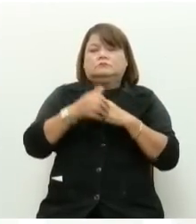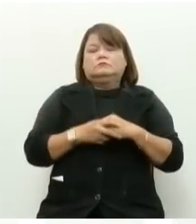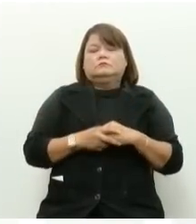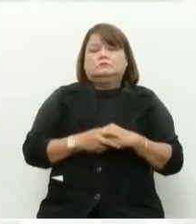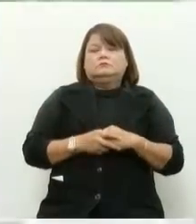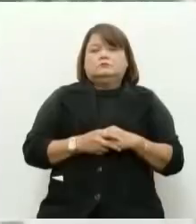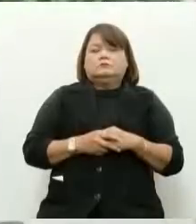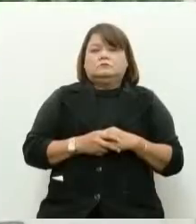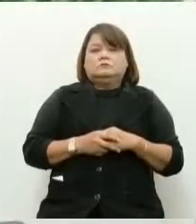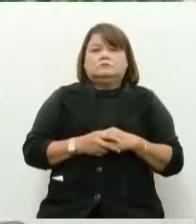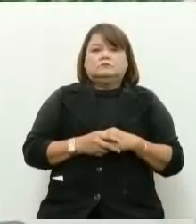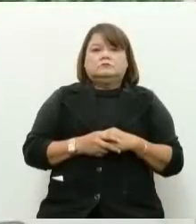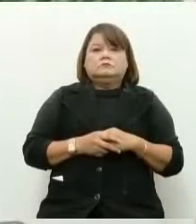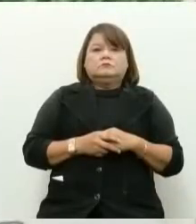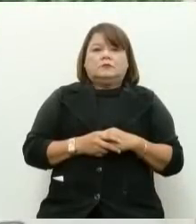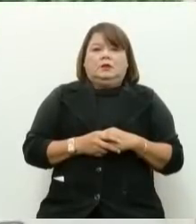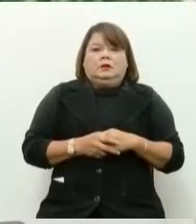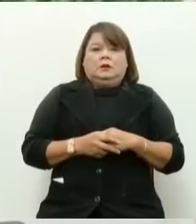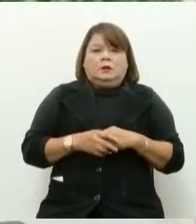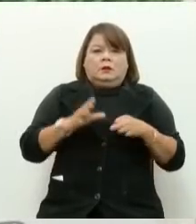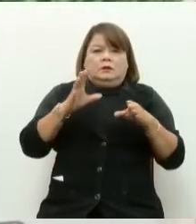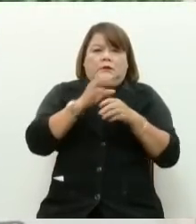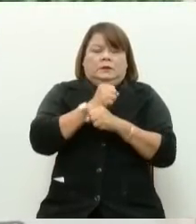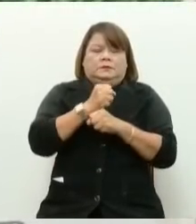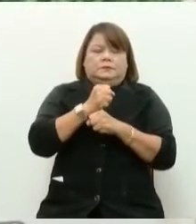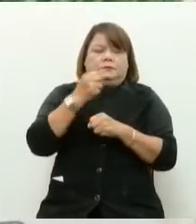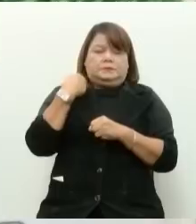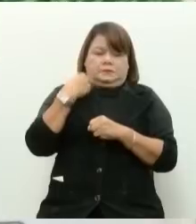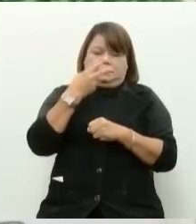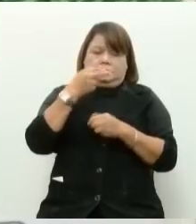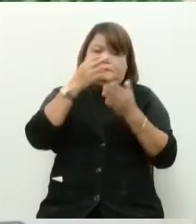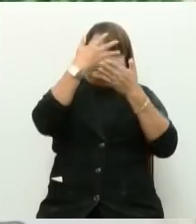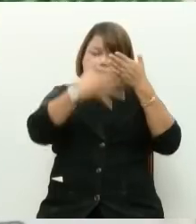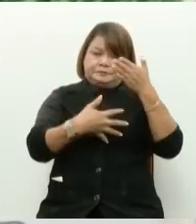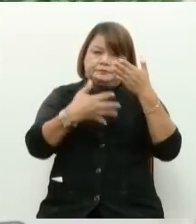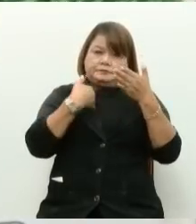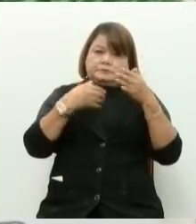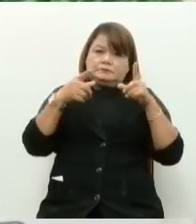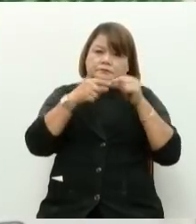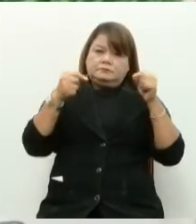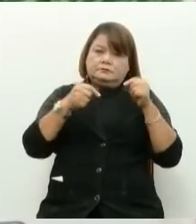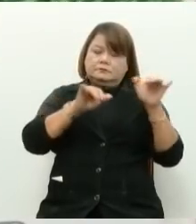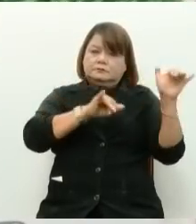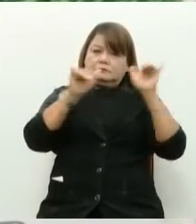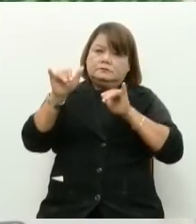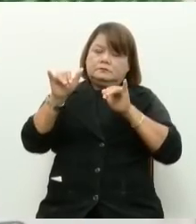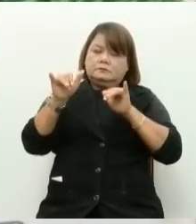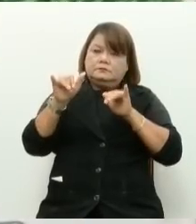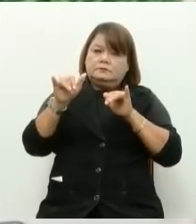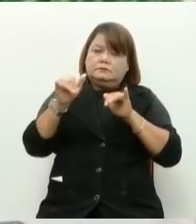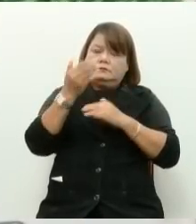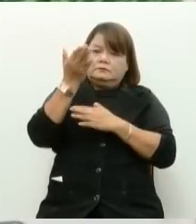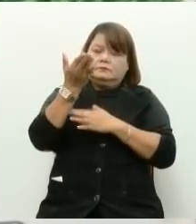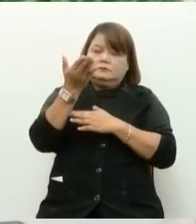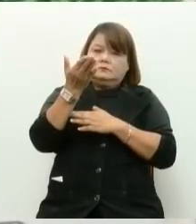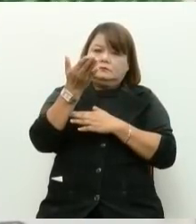ท่าน ครับถ้าอันนี้ขอสรุปคร่าวๆก่อนละกันนะครับก่อนที่จะลงรายละเอียดเนาะคือถ้าในกรณีย้ายอะครับก็ถ้ายื่นคำขอไว้เนี่ยก็